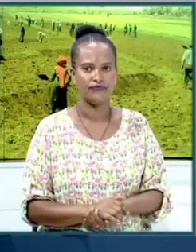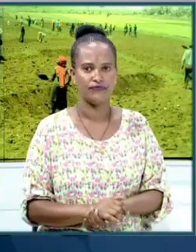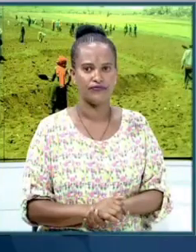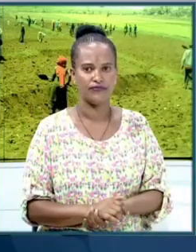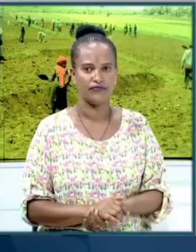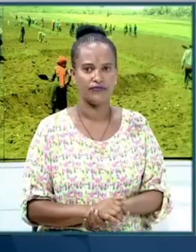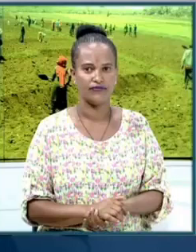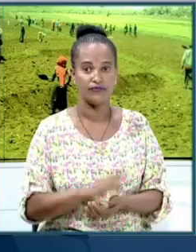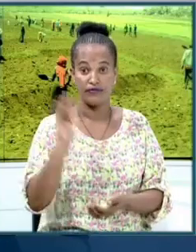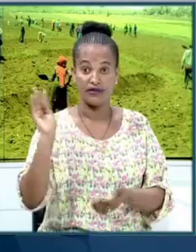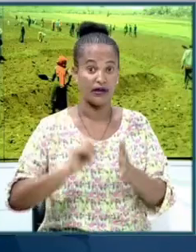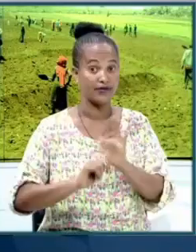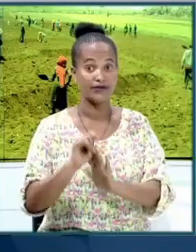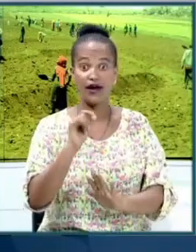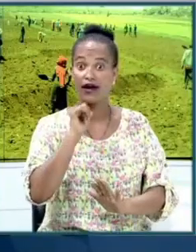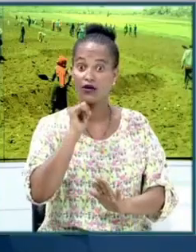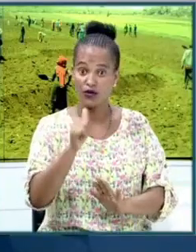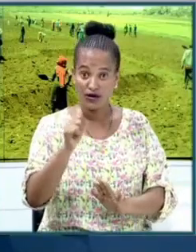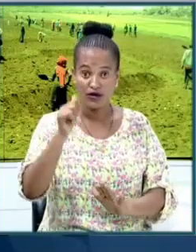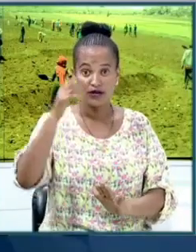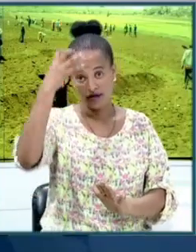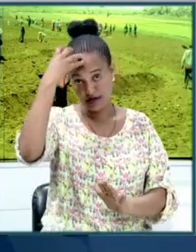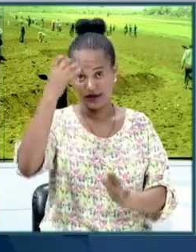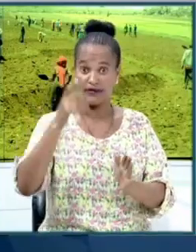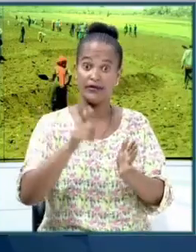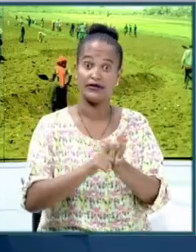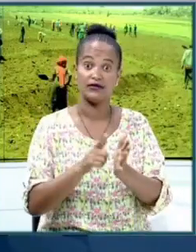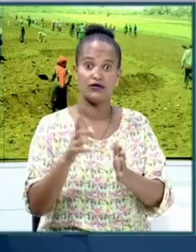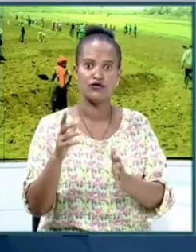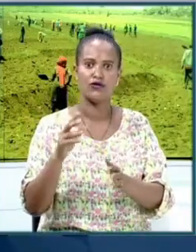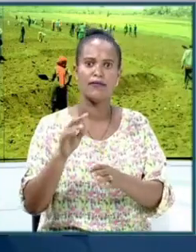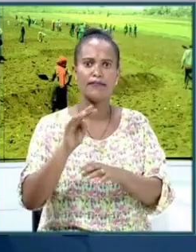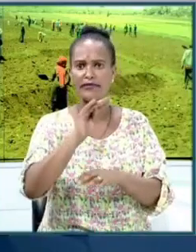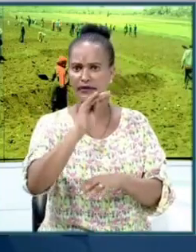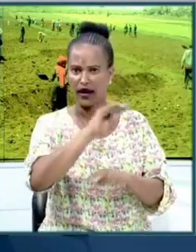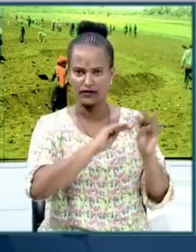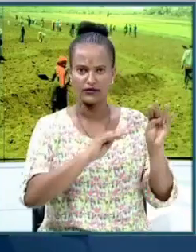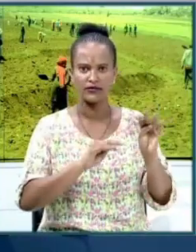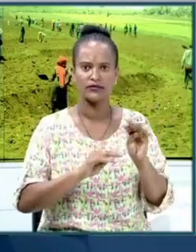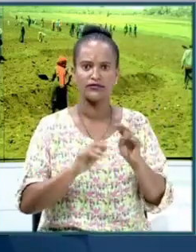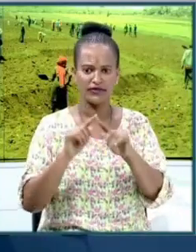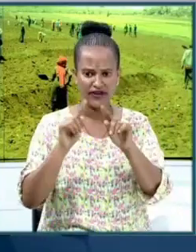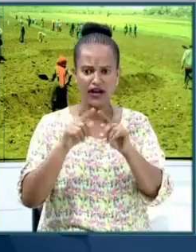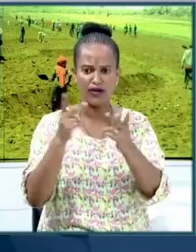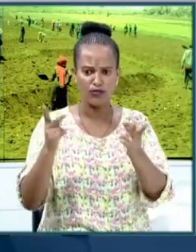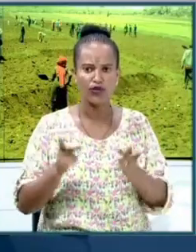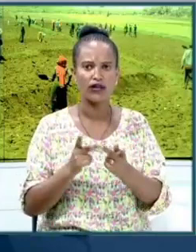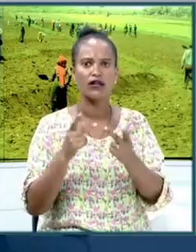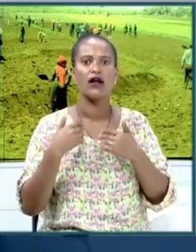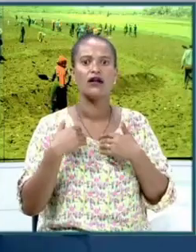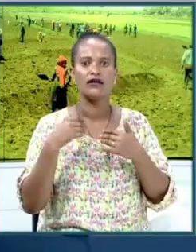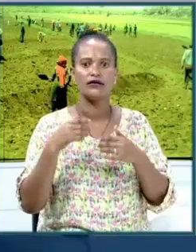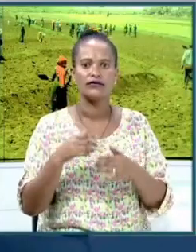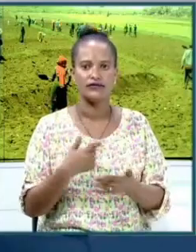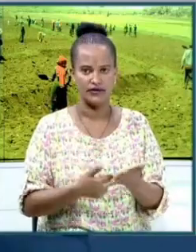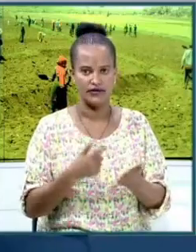ምዕራብ ትግራይ ጥራሕ ይኮነ ምስታ ሕገ መንግስቲ ዝተኣሳሰር ተሒዘ ዘሎ ምብራቅ እውን ተፈላለዩ ቦታታትና ወሰና ወሰን ተሒዘ